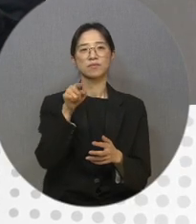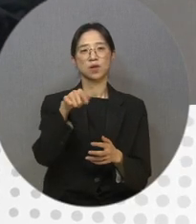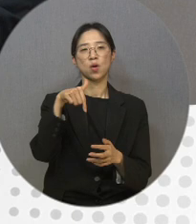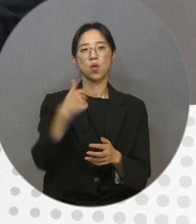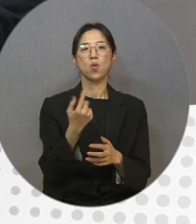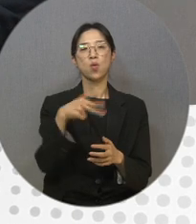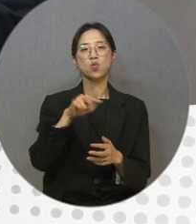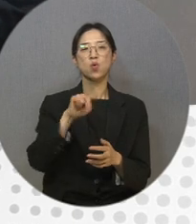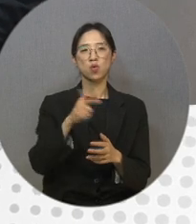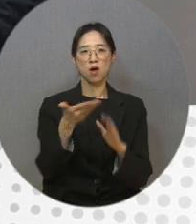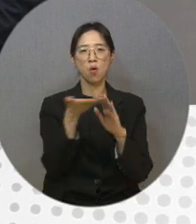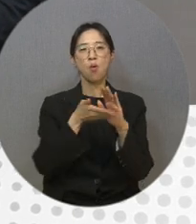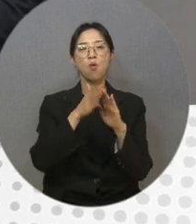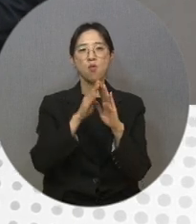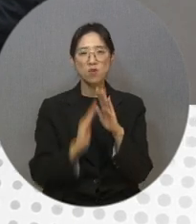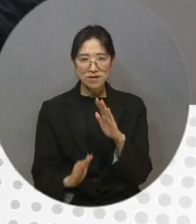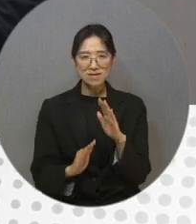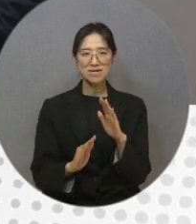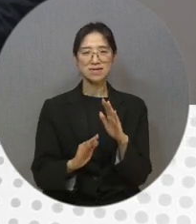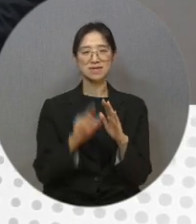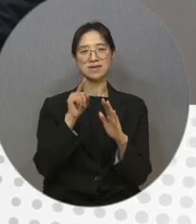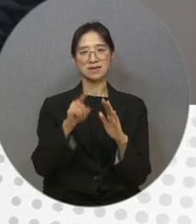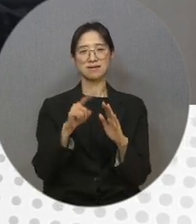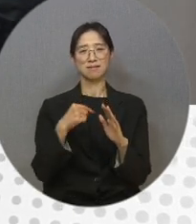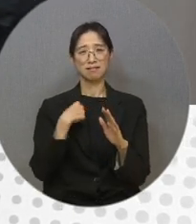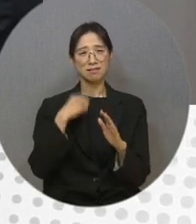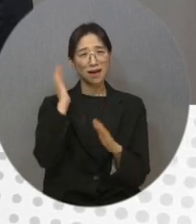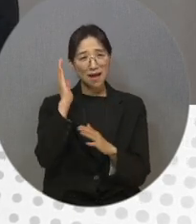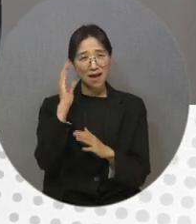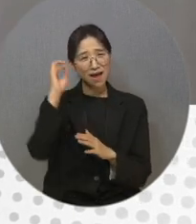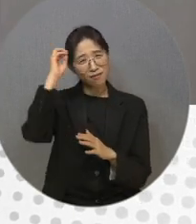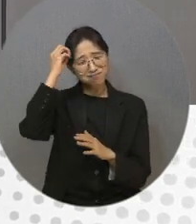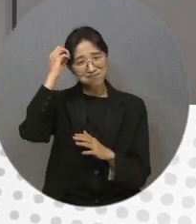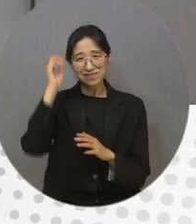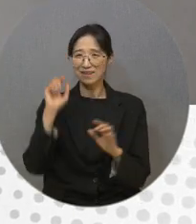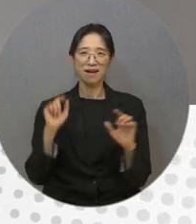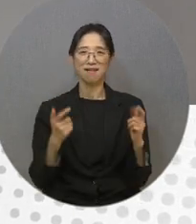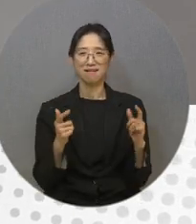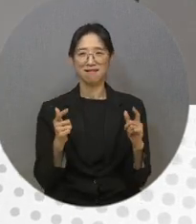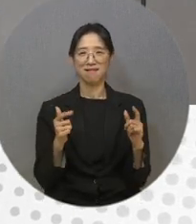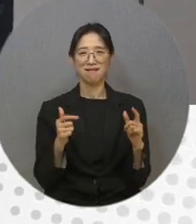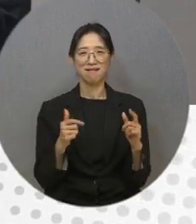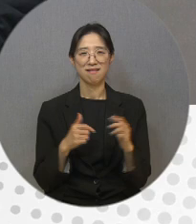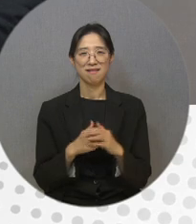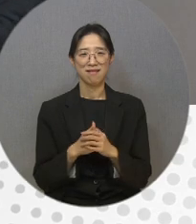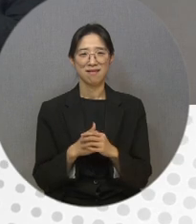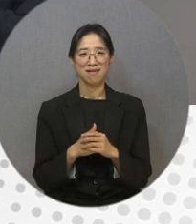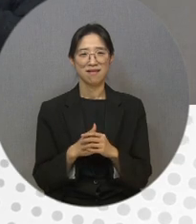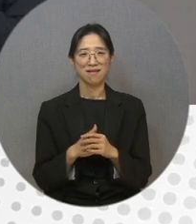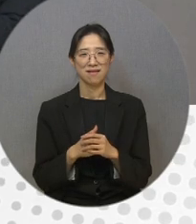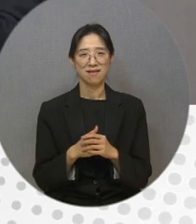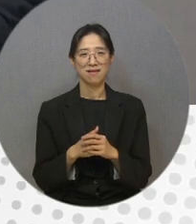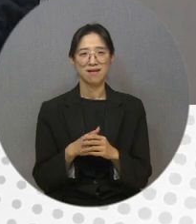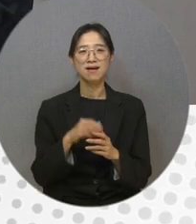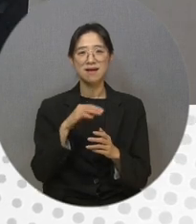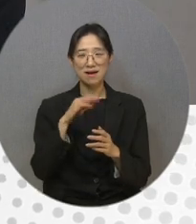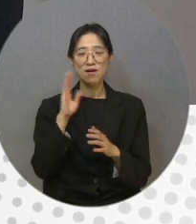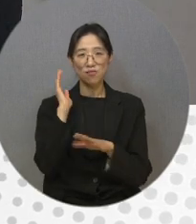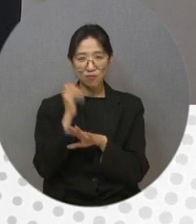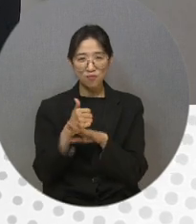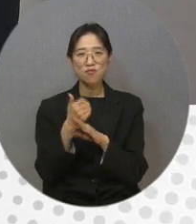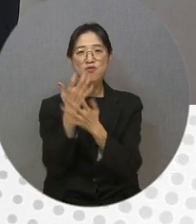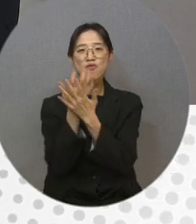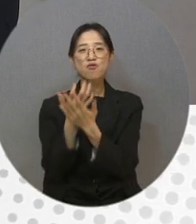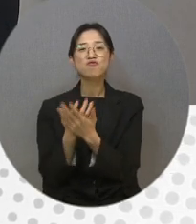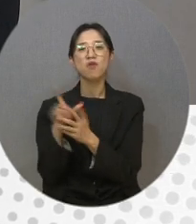고조선 공식적인 제가 여기에 하는 것은 제 소설이 아니고 이따가 그 참고 문헌들이 쭉 보일